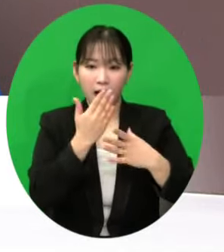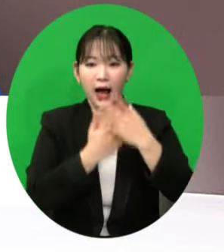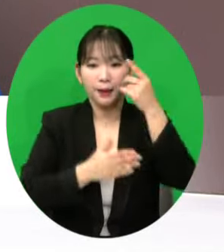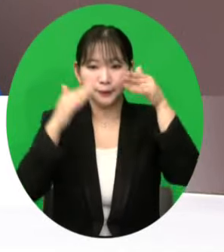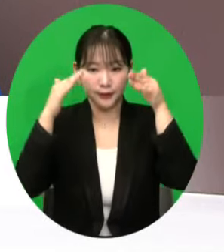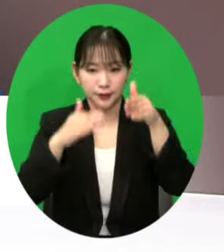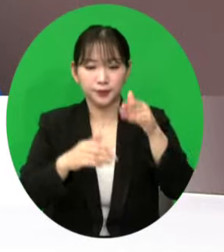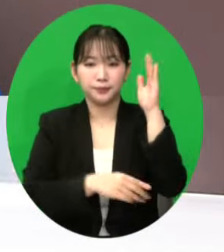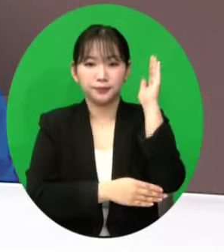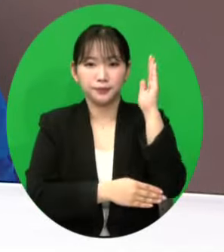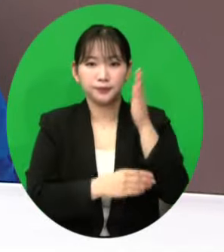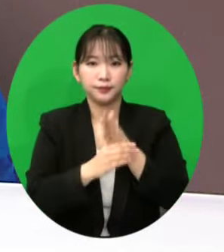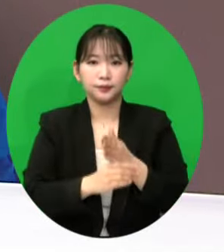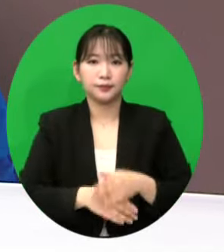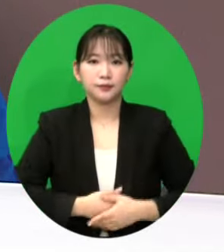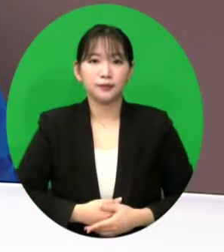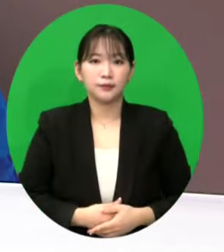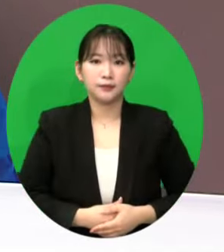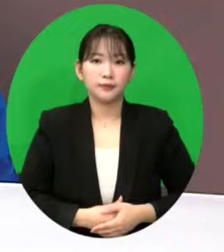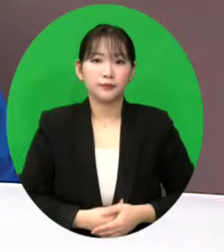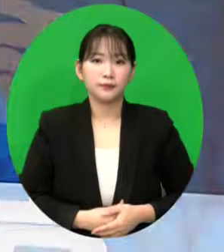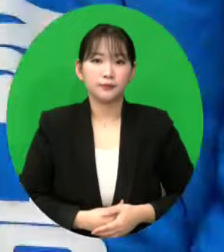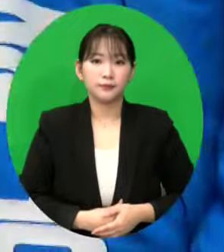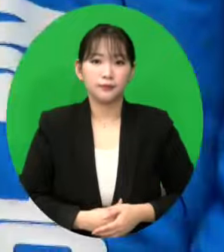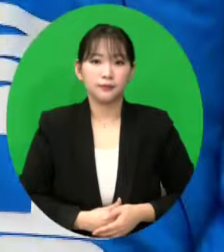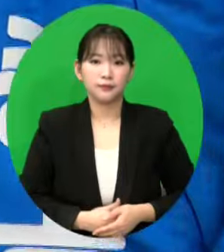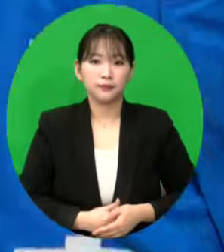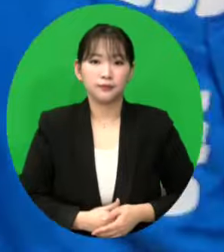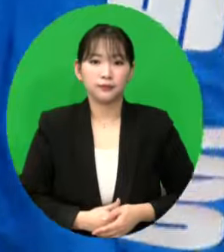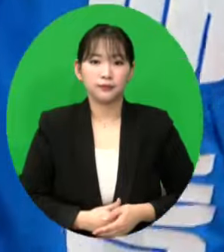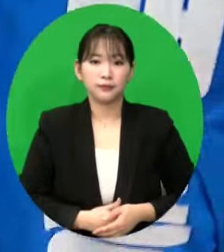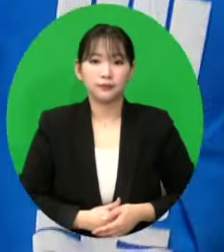방점을 뒀습니다. 김영훈 기자입니다.